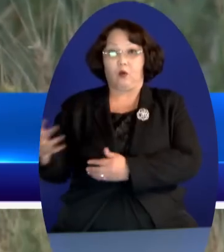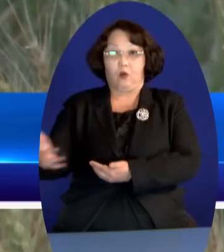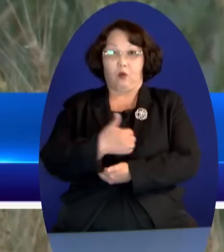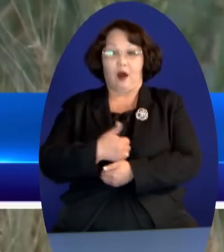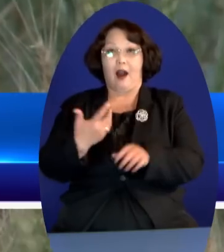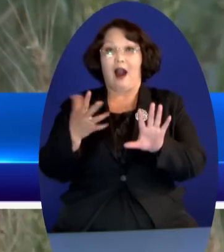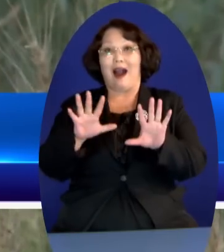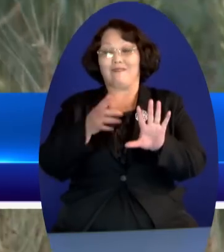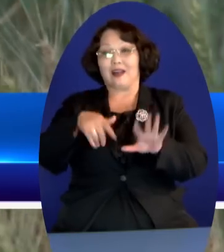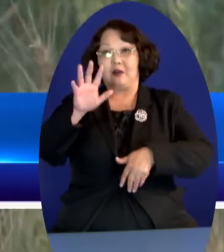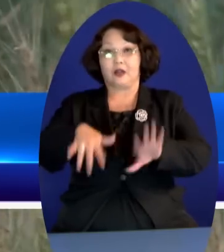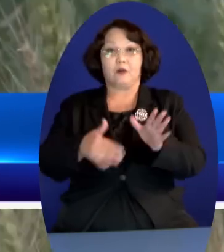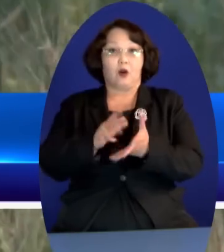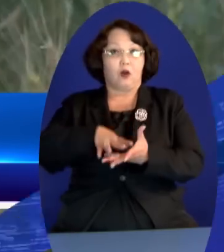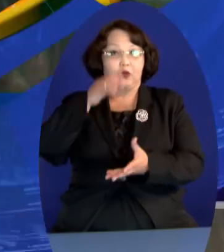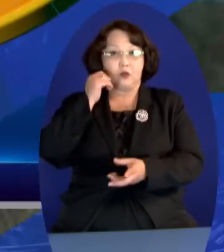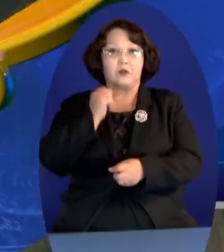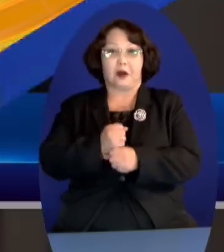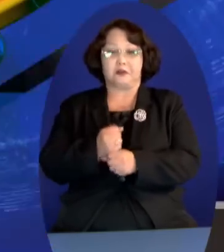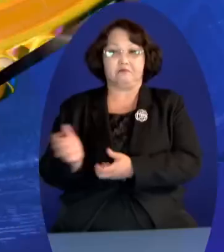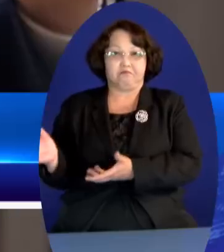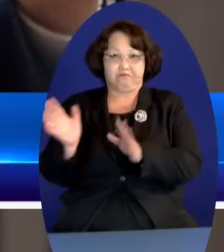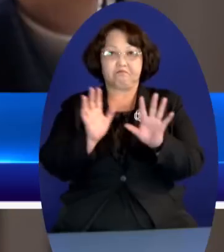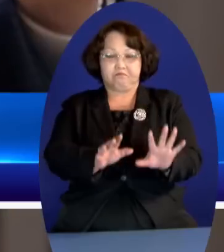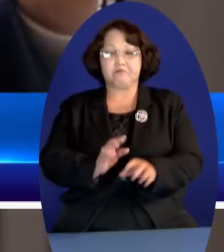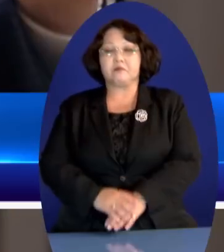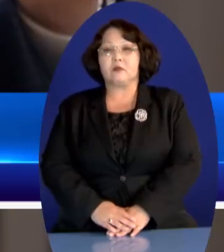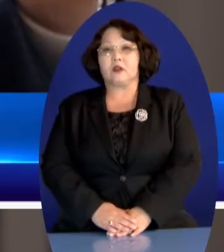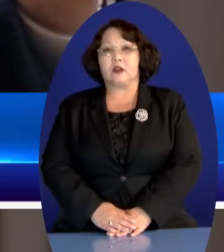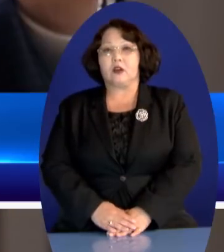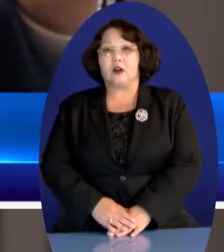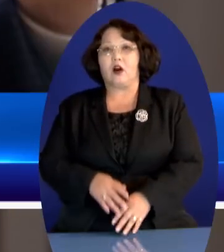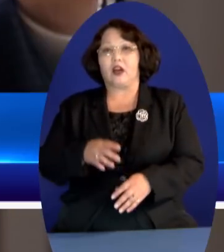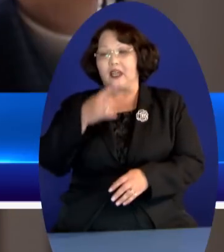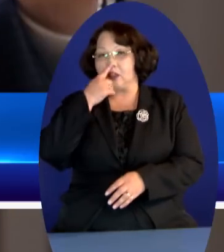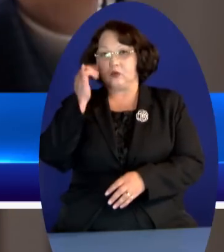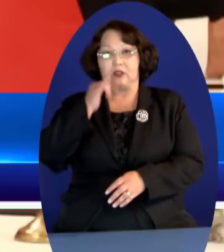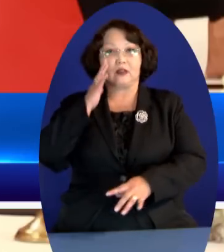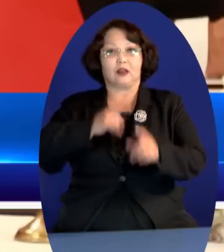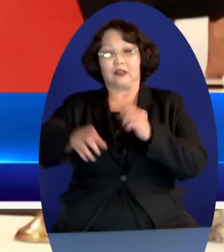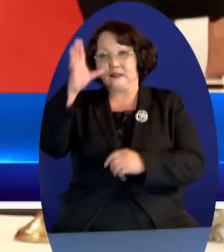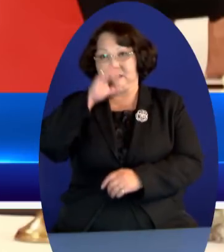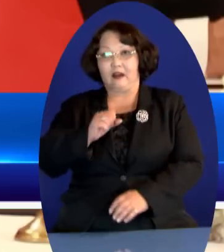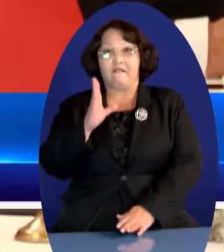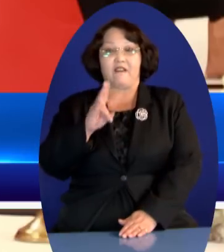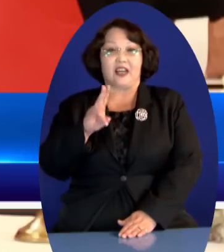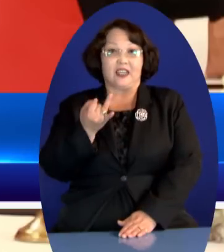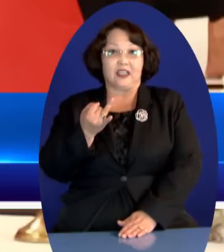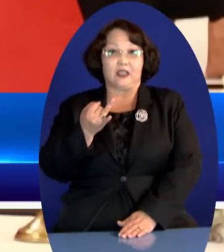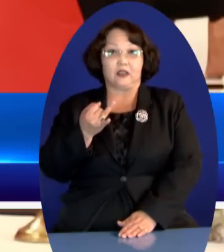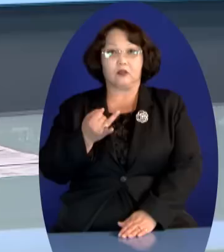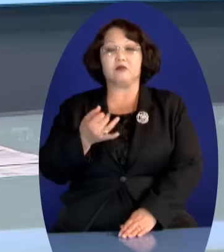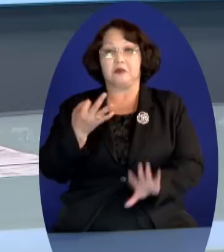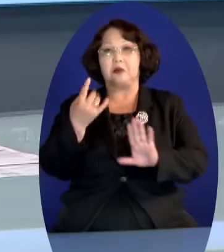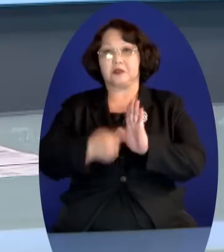10-15 мянган оюутныг ажиллах хүчнээр бэлтгэнэ. Бүгд Найрамдагтад ард улсын гадаад хэргийн сайд Ван И манай улсад ирэх сард